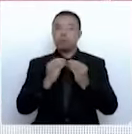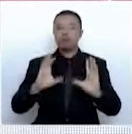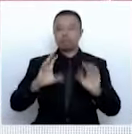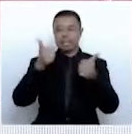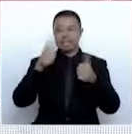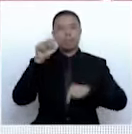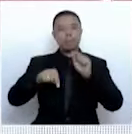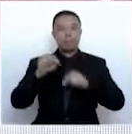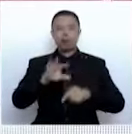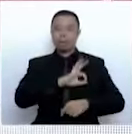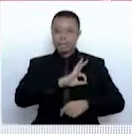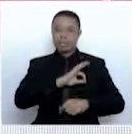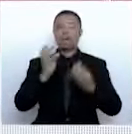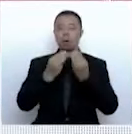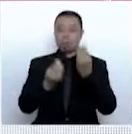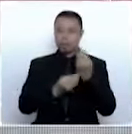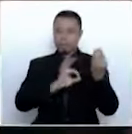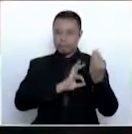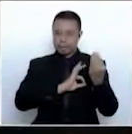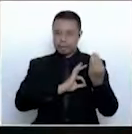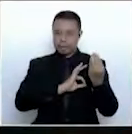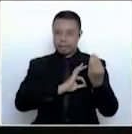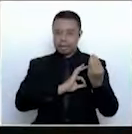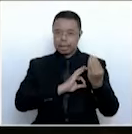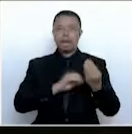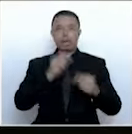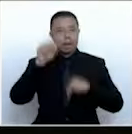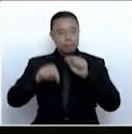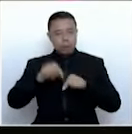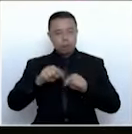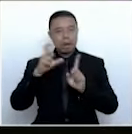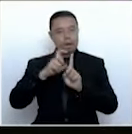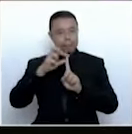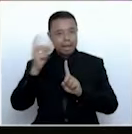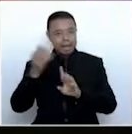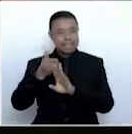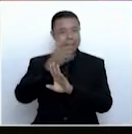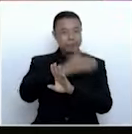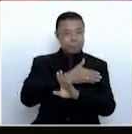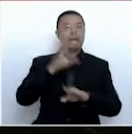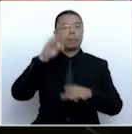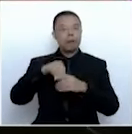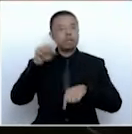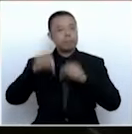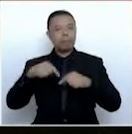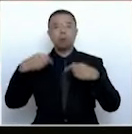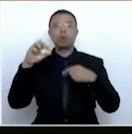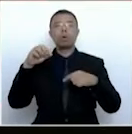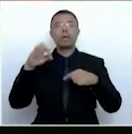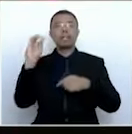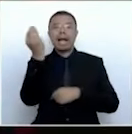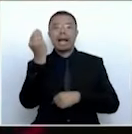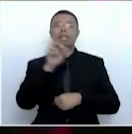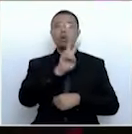mensukseskan pelaksanaan pemilu presiden dan wakil presiden serta legislatif yang lalu dan Pilgub DKI Jakarta tahun